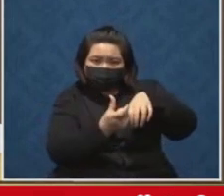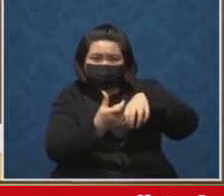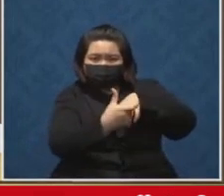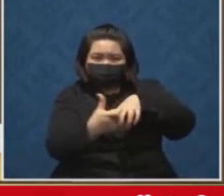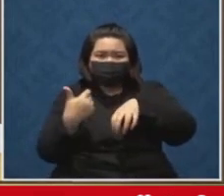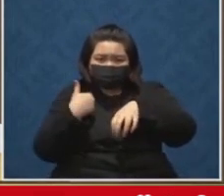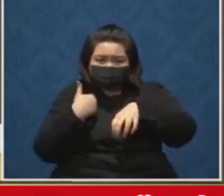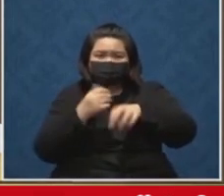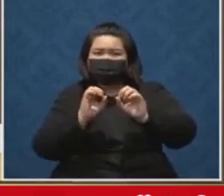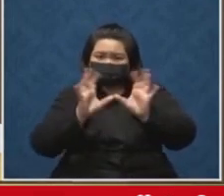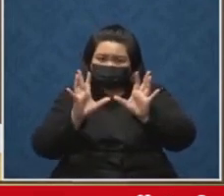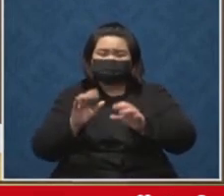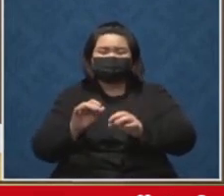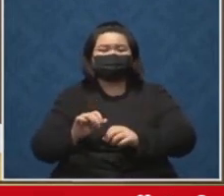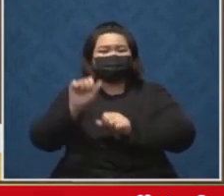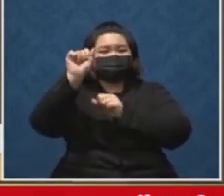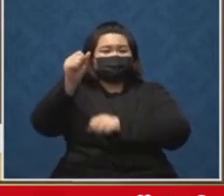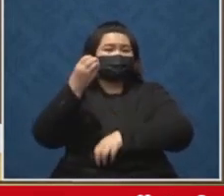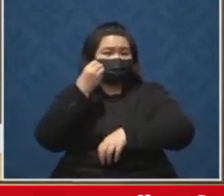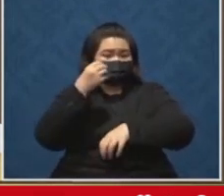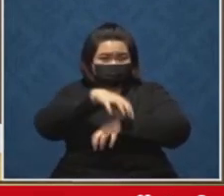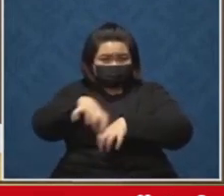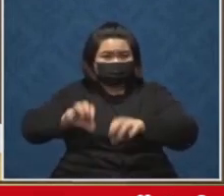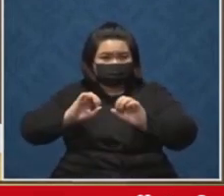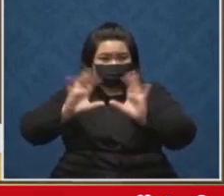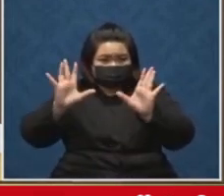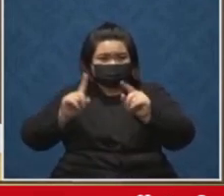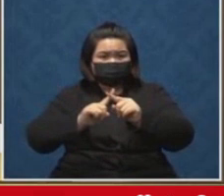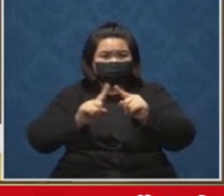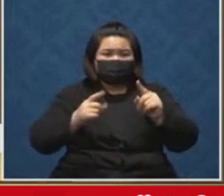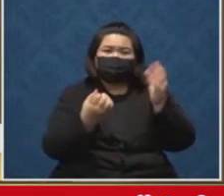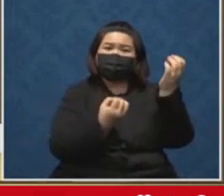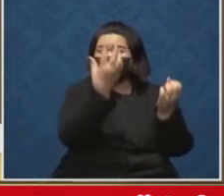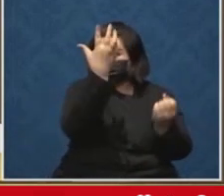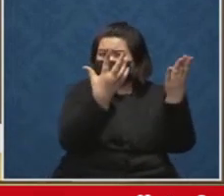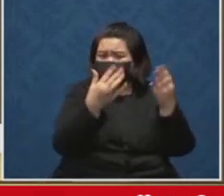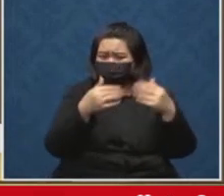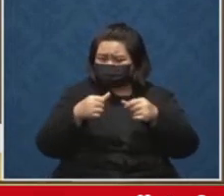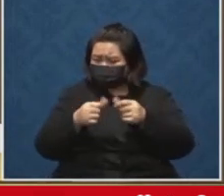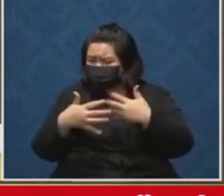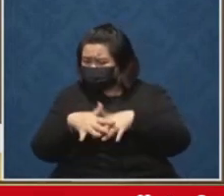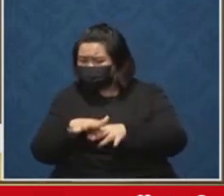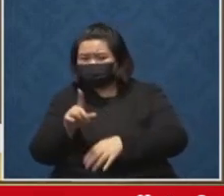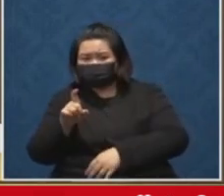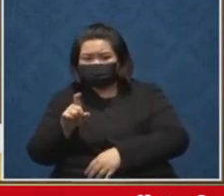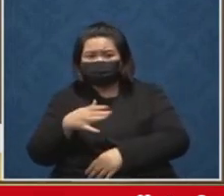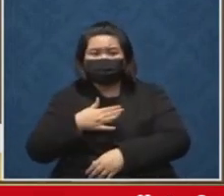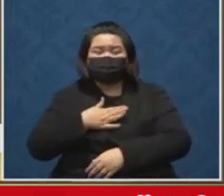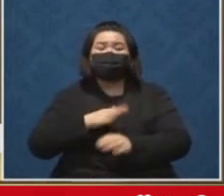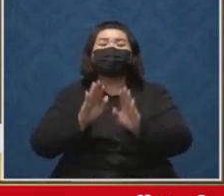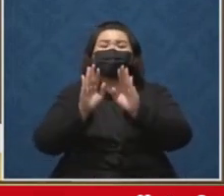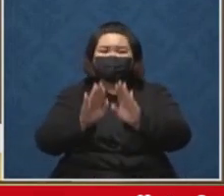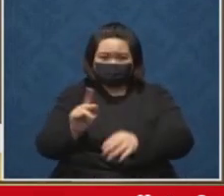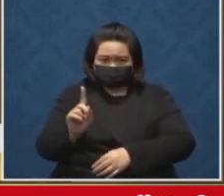เป็นหมู่บ้านชัดเจนแต่ความที่อยู่ด้วยกันไม่ได้เนี่ยผมถึงกราบเรียนท่านประธานว่าแ